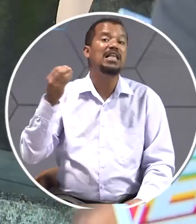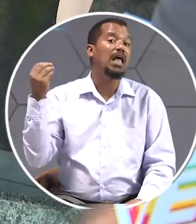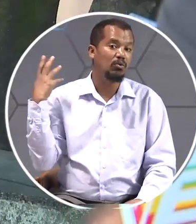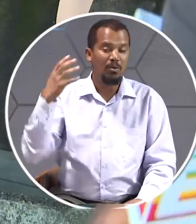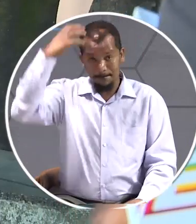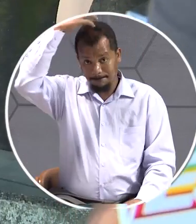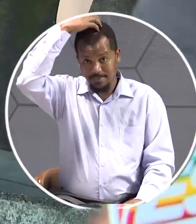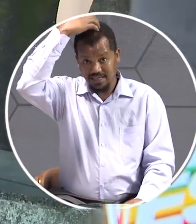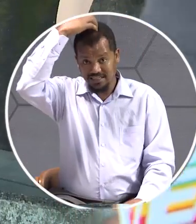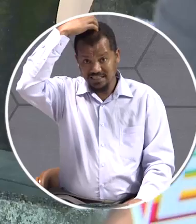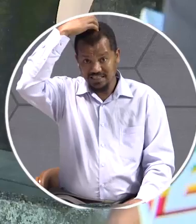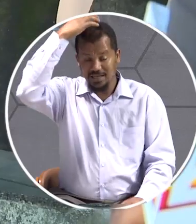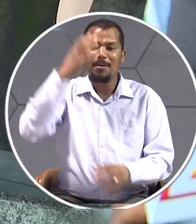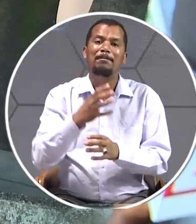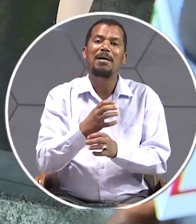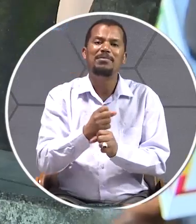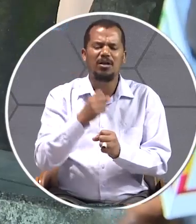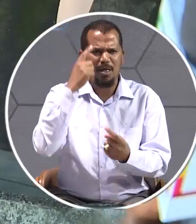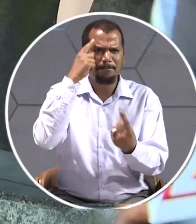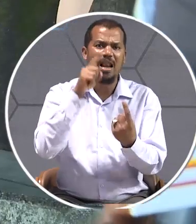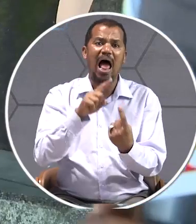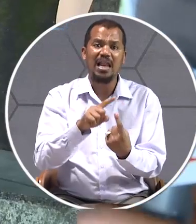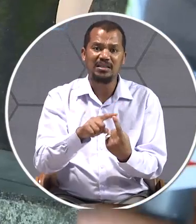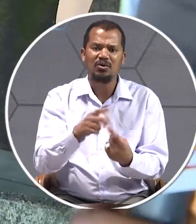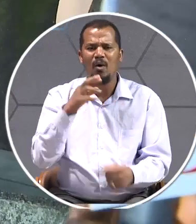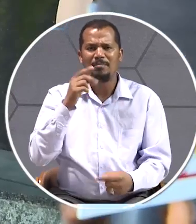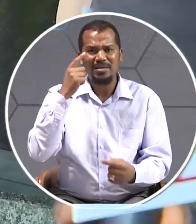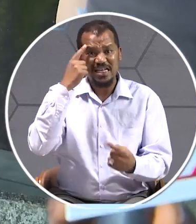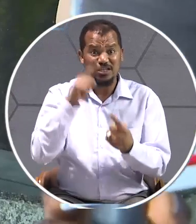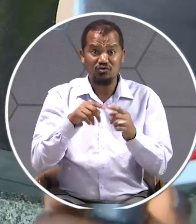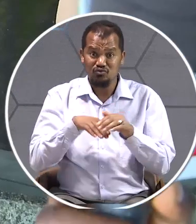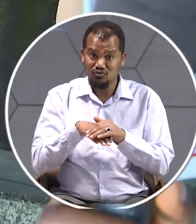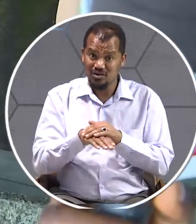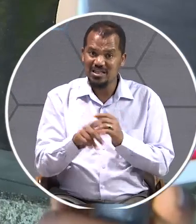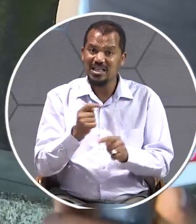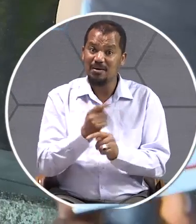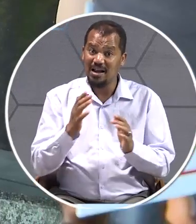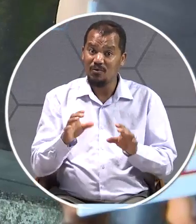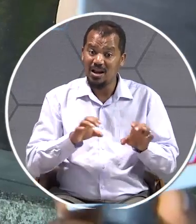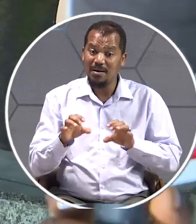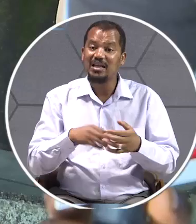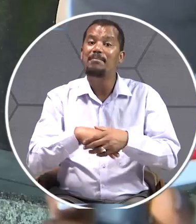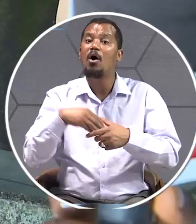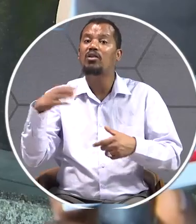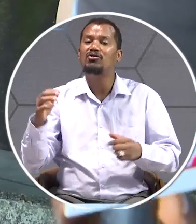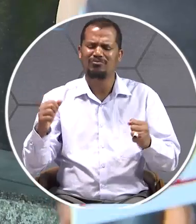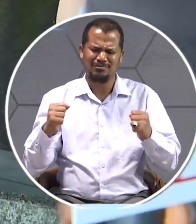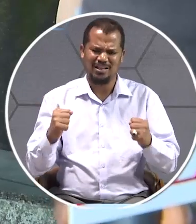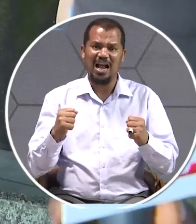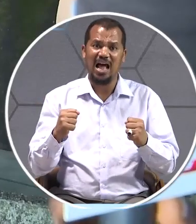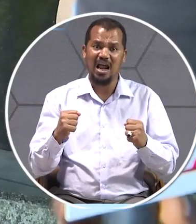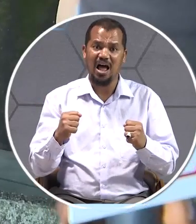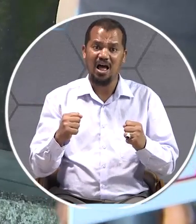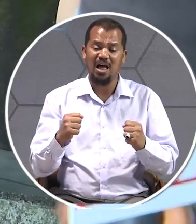ይዘነጋሉ። መንግስትም በሚይዛቸው ፕላኖቹ ወይም እቅዶቹ ውስጥ ተግባራዊ ለማድረግ የሚያወጣቸው ጠንከር